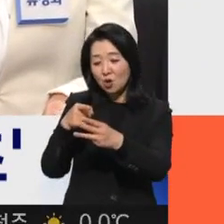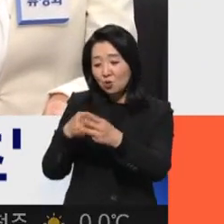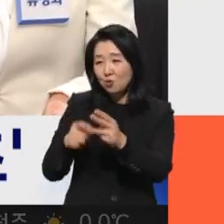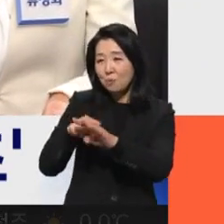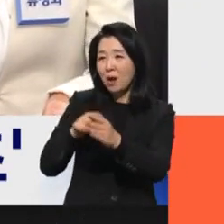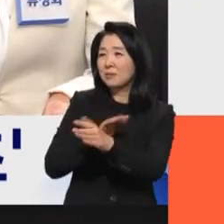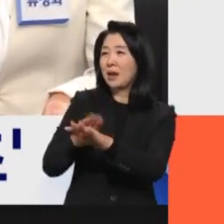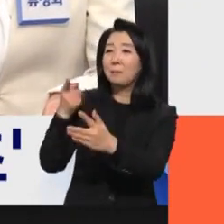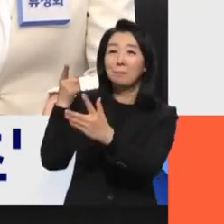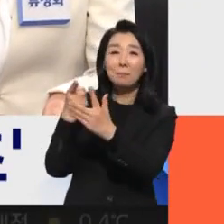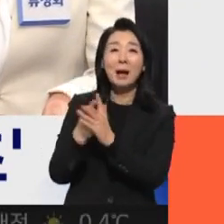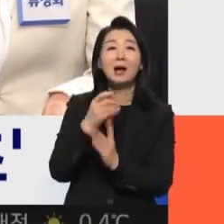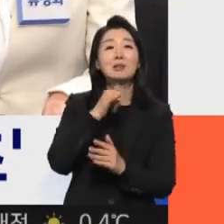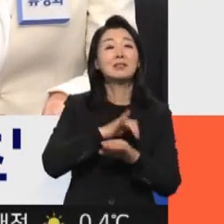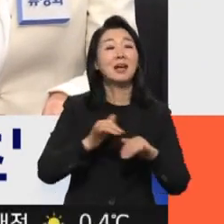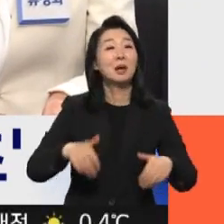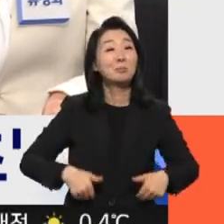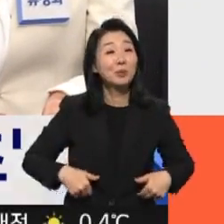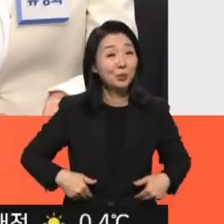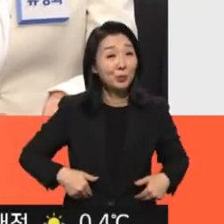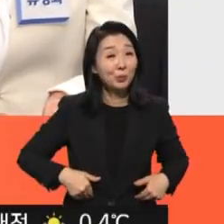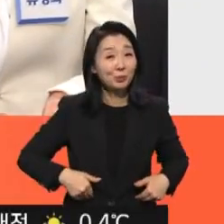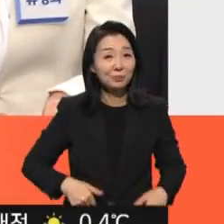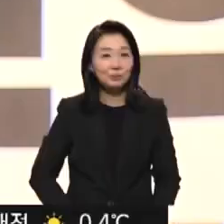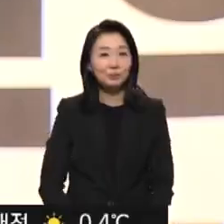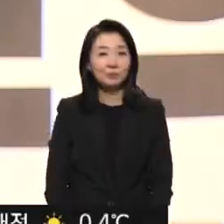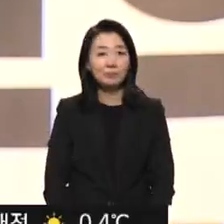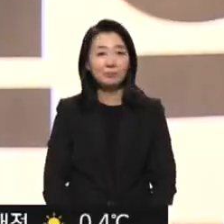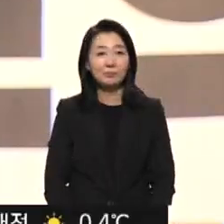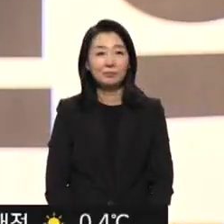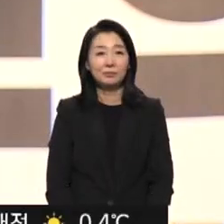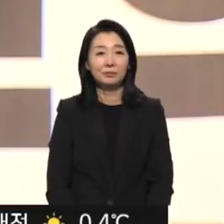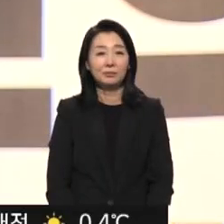잘 파악할 수 있는 사람이 필요하다고 강조했습니다.